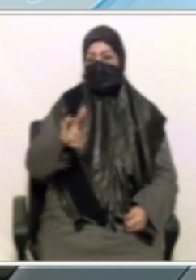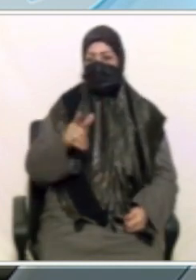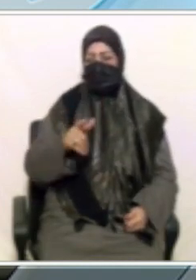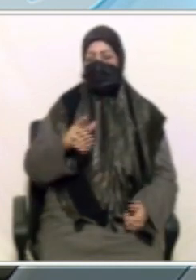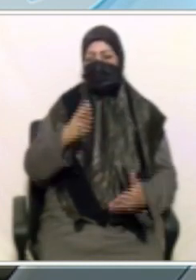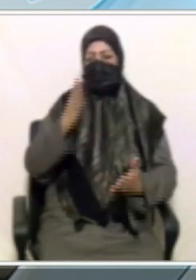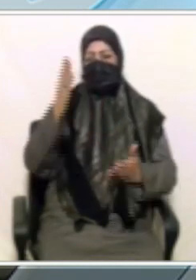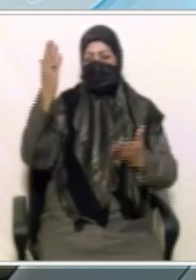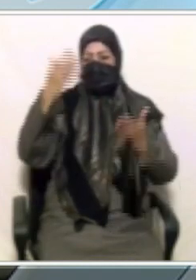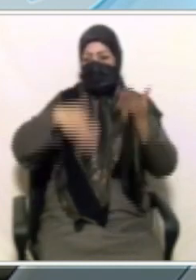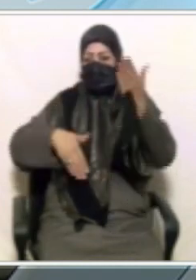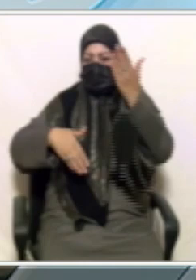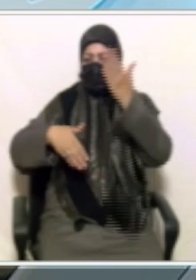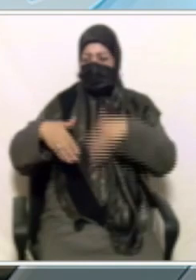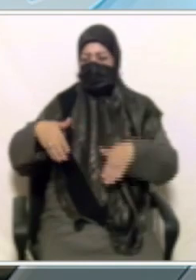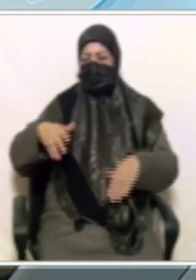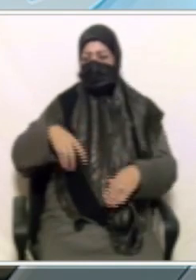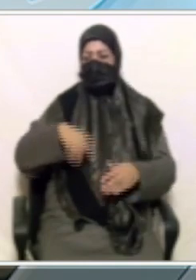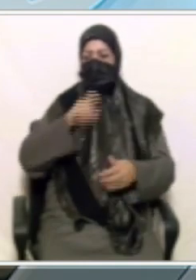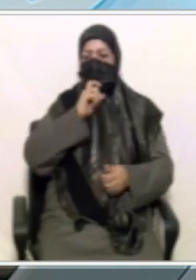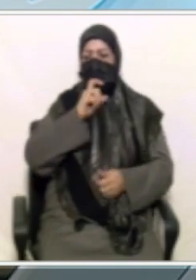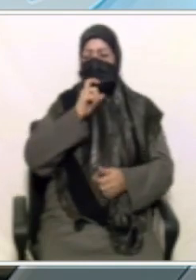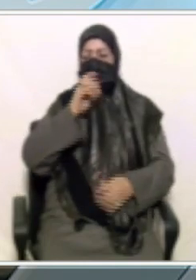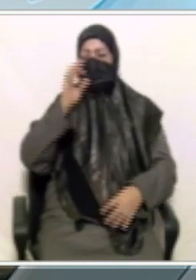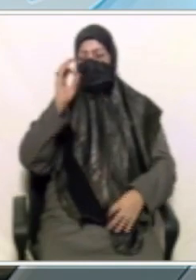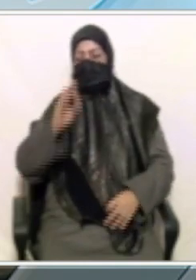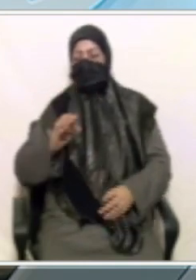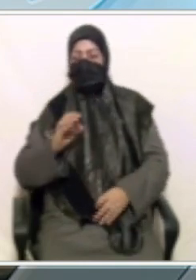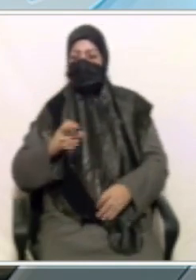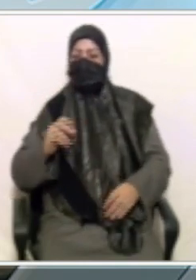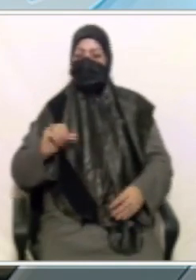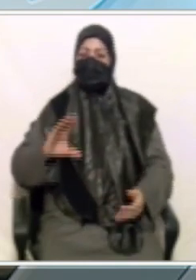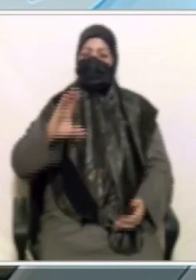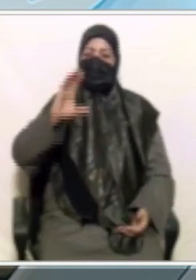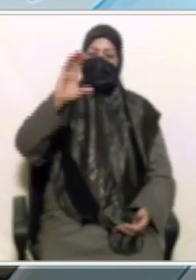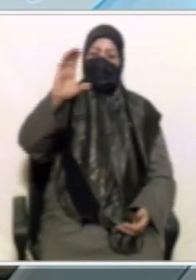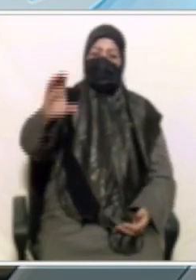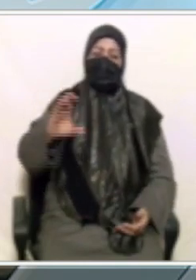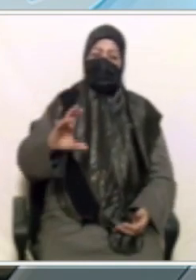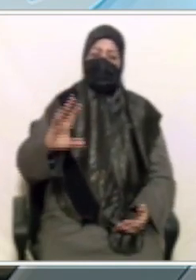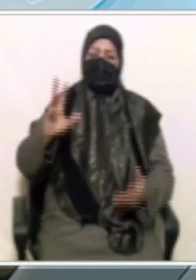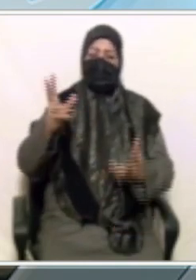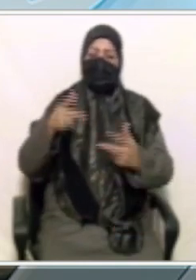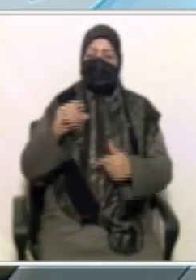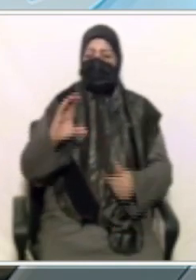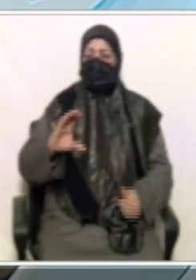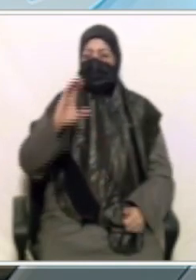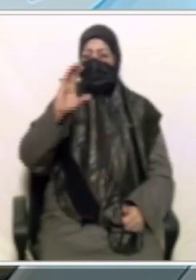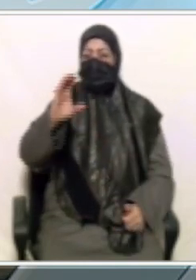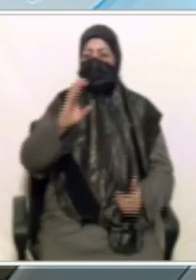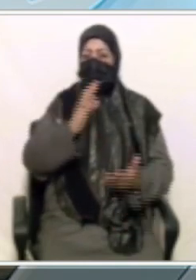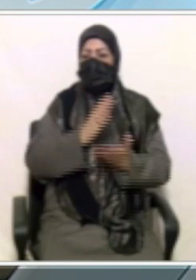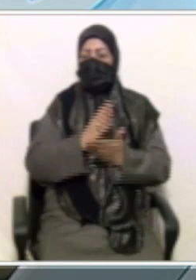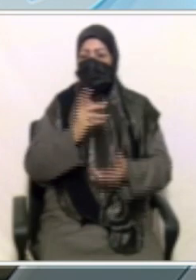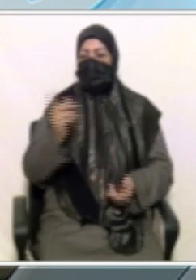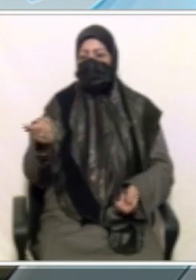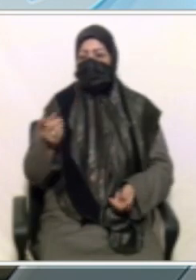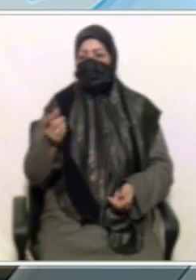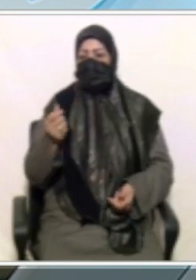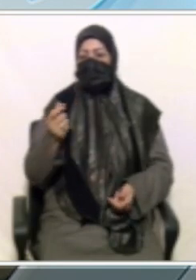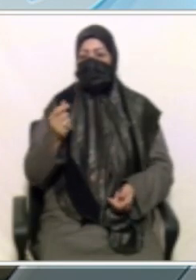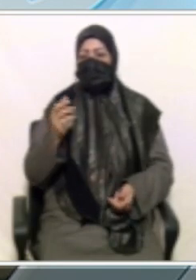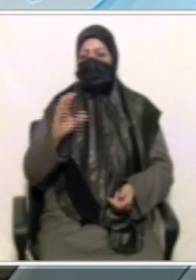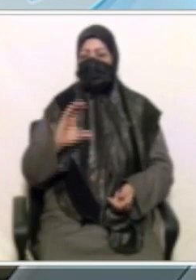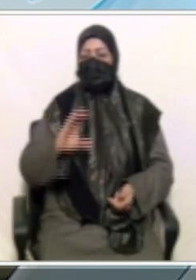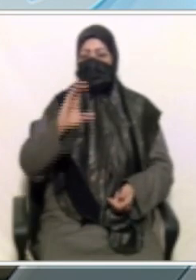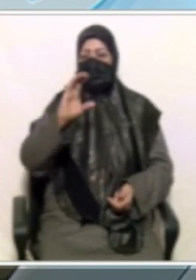لكي يغطي هذا العجز كان عليه أن يدفع المال ليغطي العجز، لكنه الحقيقة لم يدفع المال، بل ذهب إلى